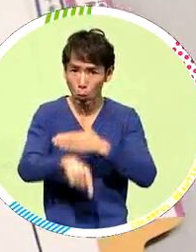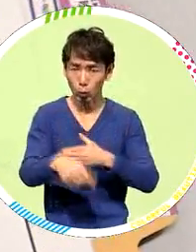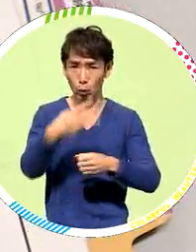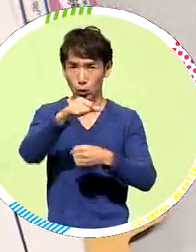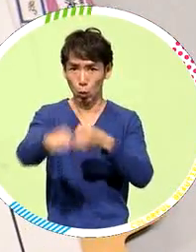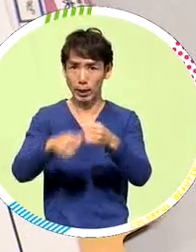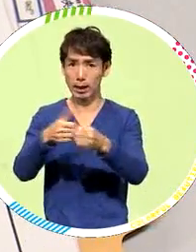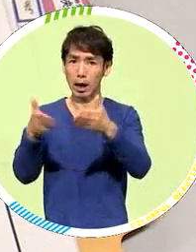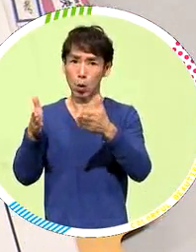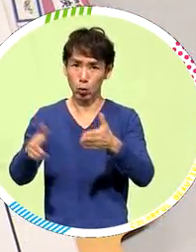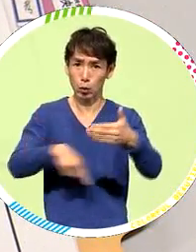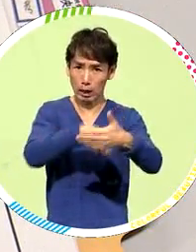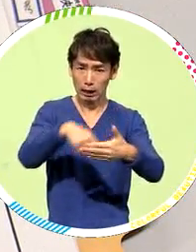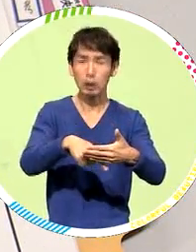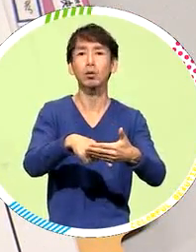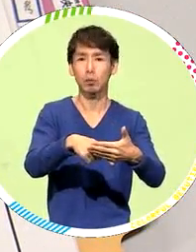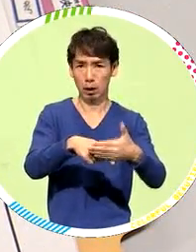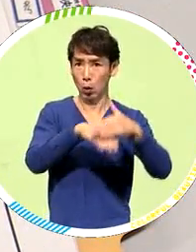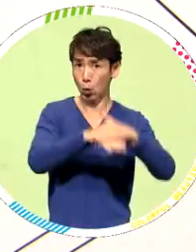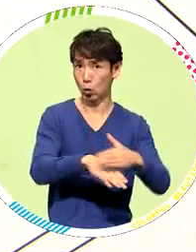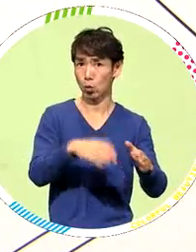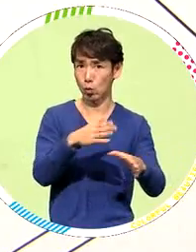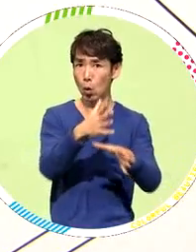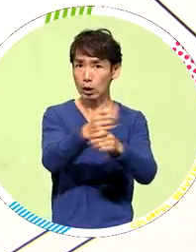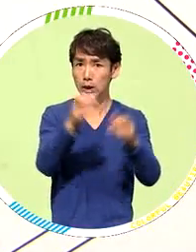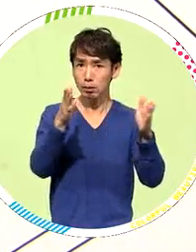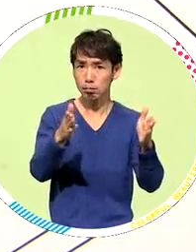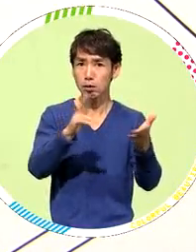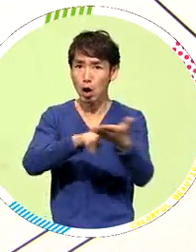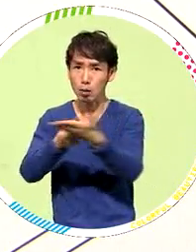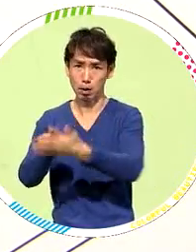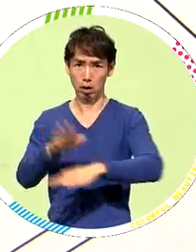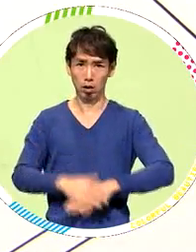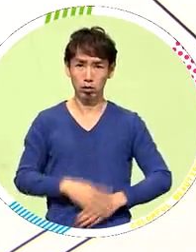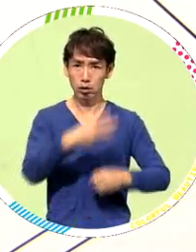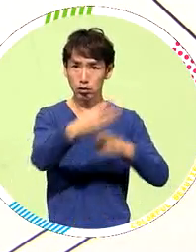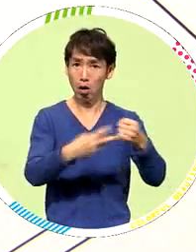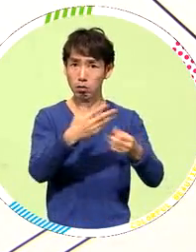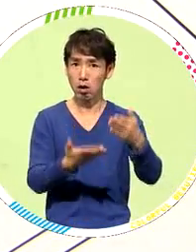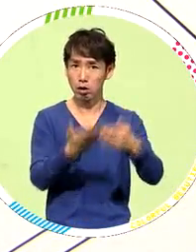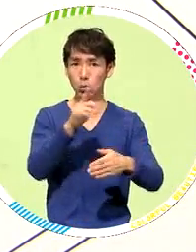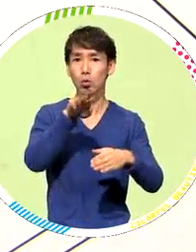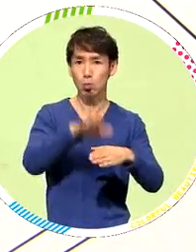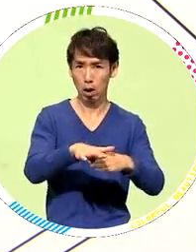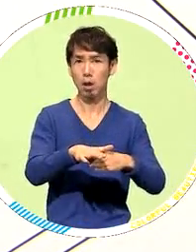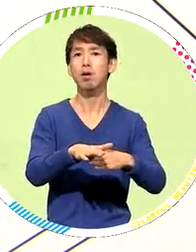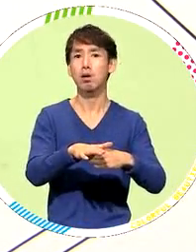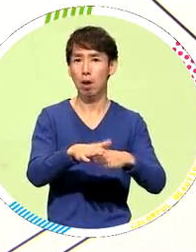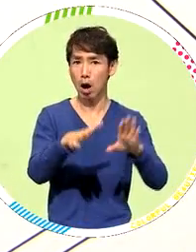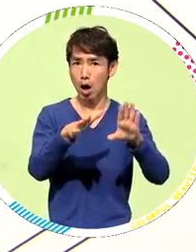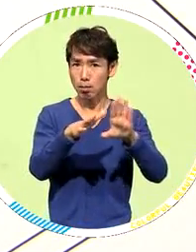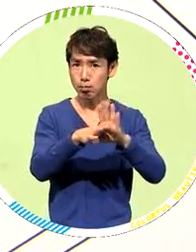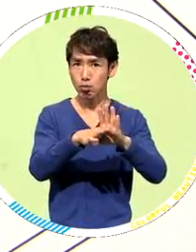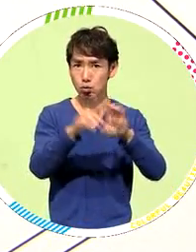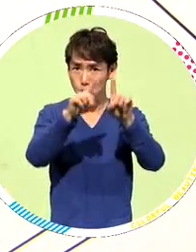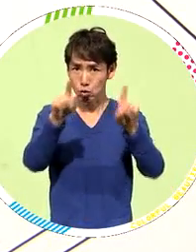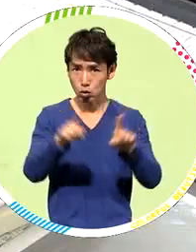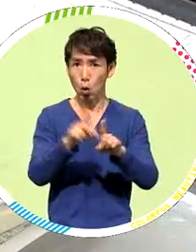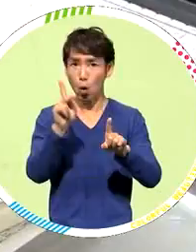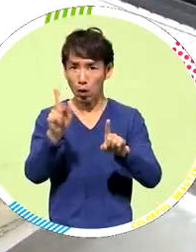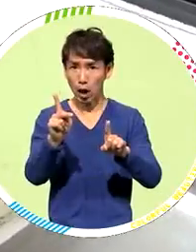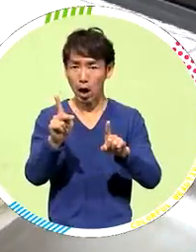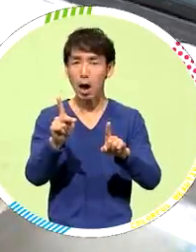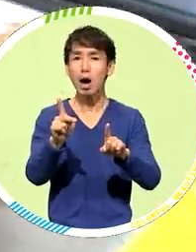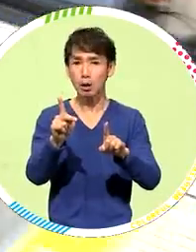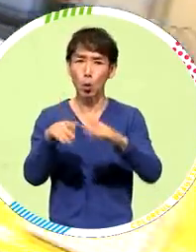よってあの保存機が決められているんですけれど3年保存以上のもの重いですね分社化の書庫にあの日継ぐということになってい